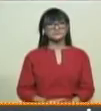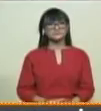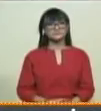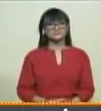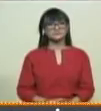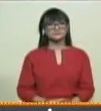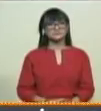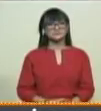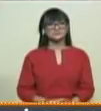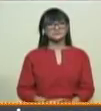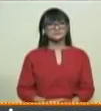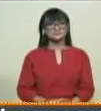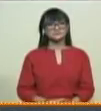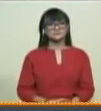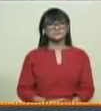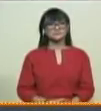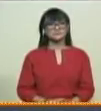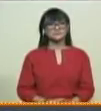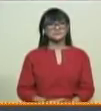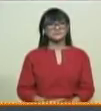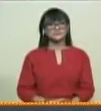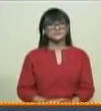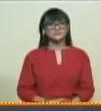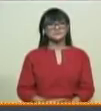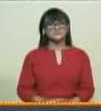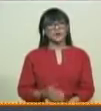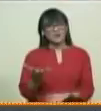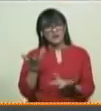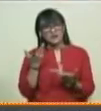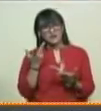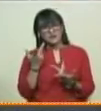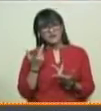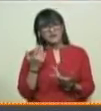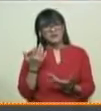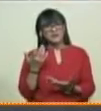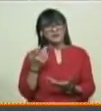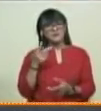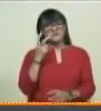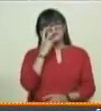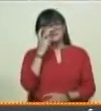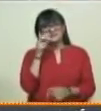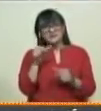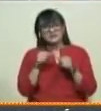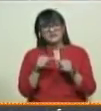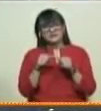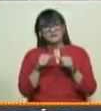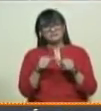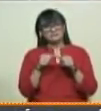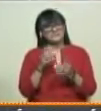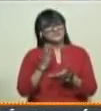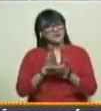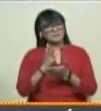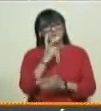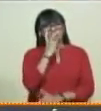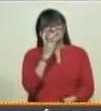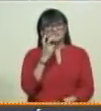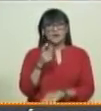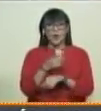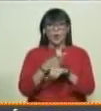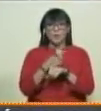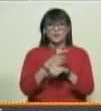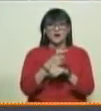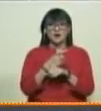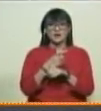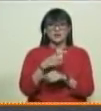Usted hace referencia, presidente, querido amigo, las visitas permanentes al más alto nivel de nuestros gobiernos y